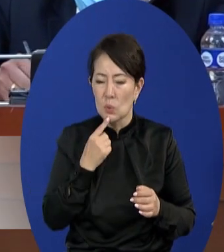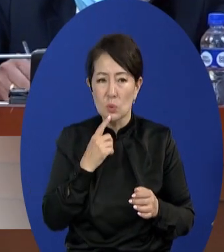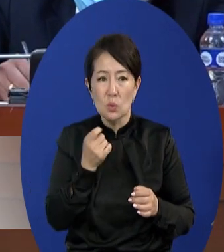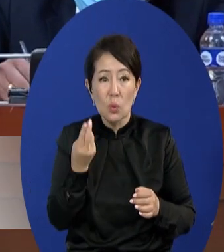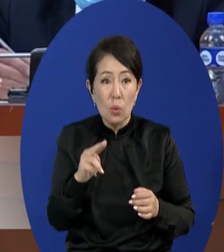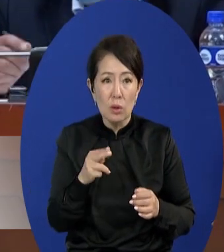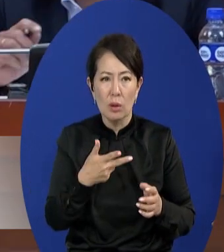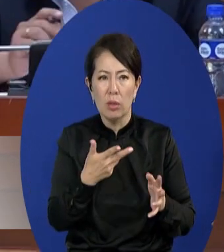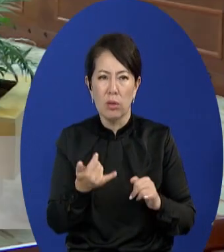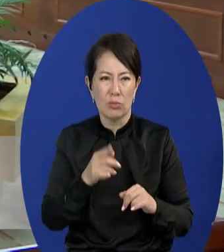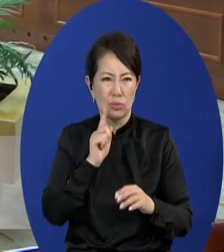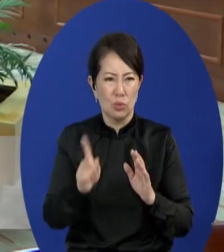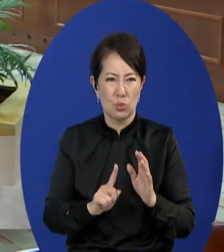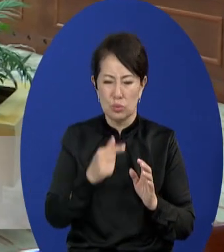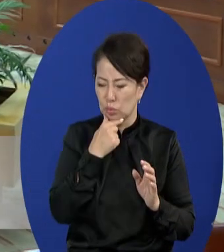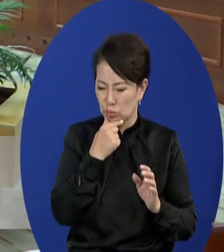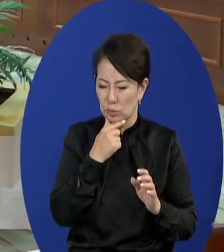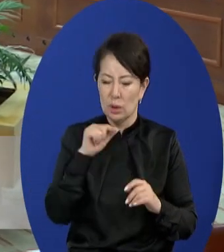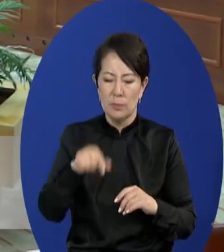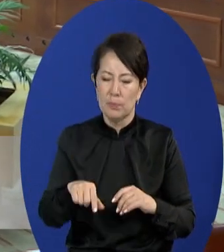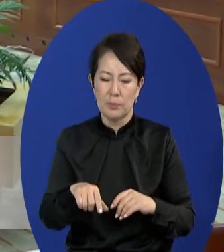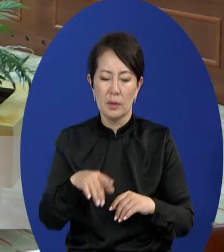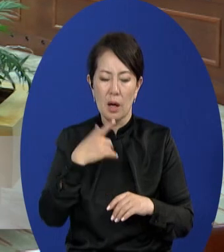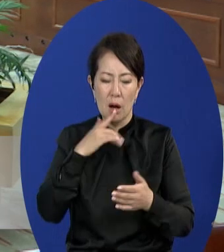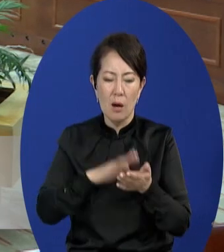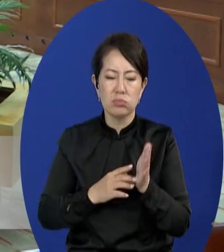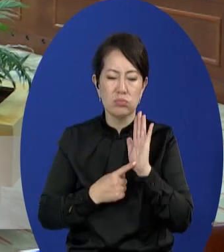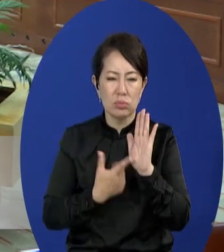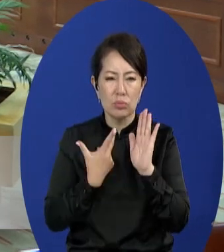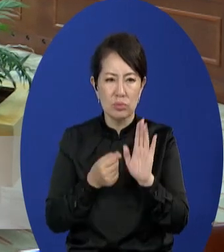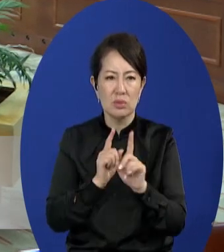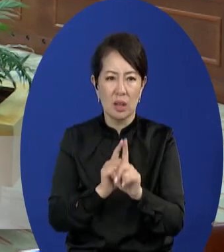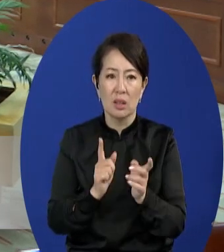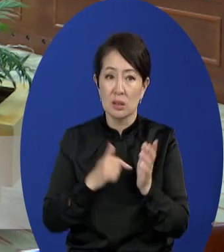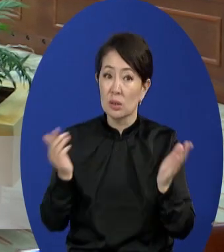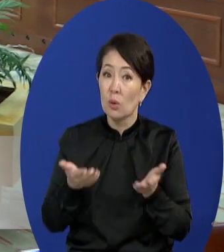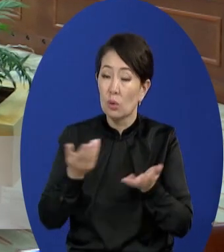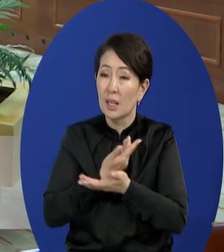чадахгүй. Хүнд цаг үед эрүүл мэндийн салбарынхан өргөсөн тангарахтай үнэнч байхыг уриалсан юм.